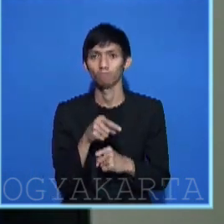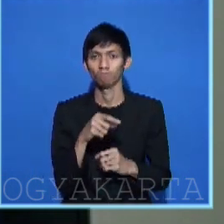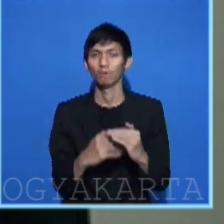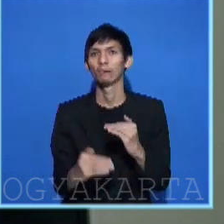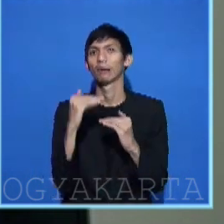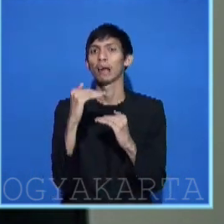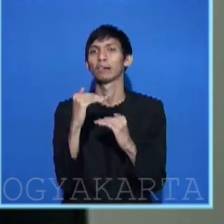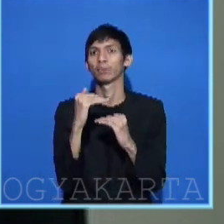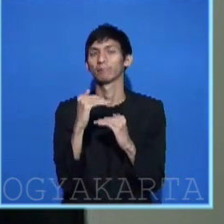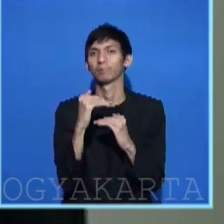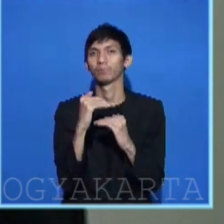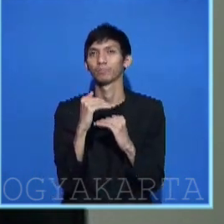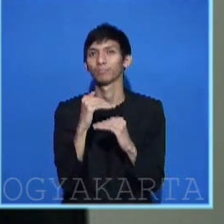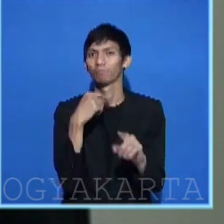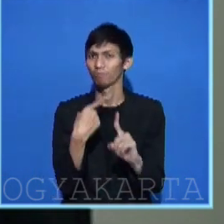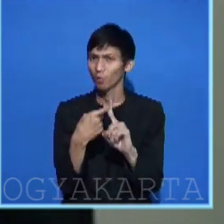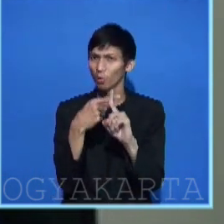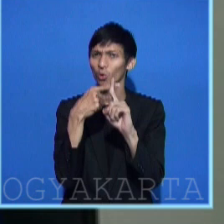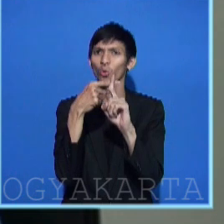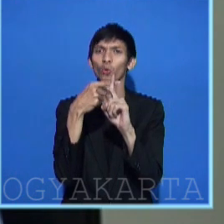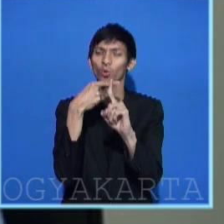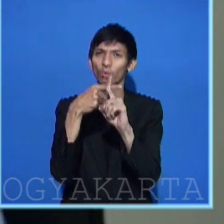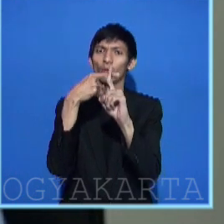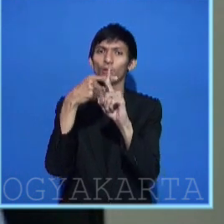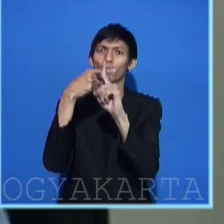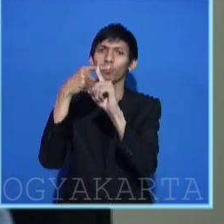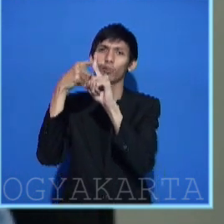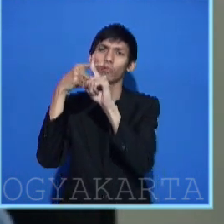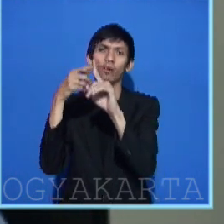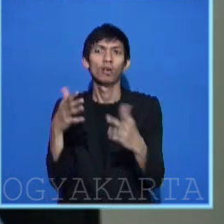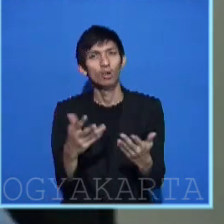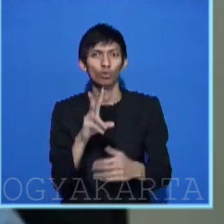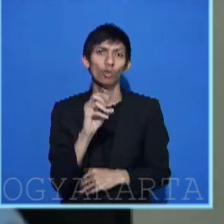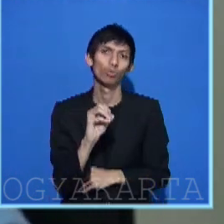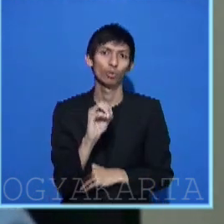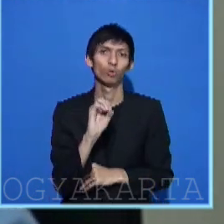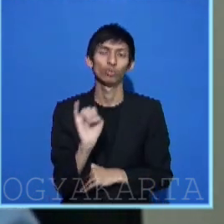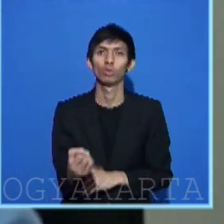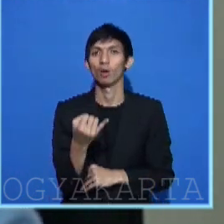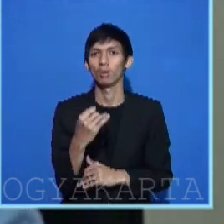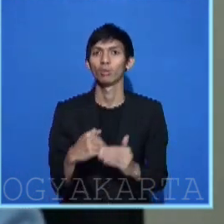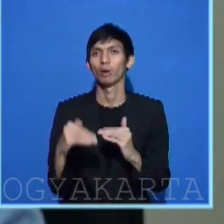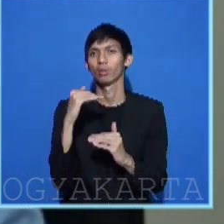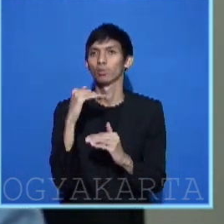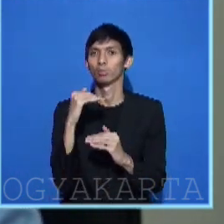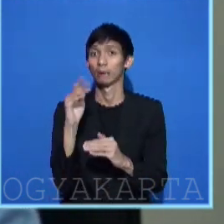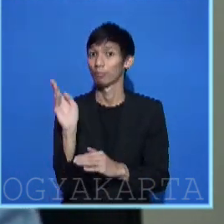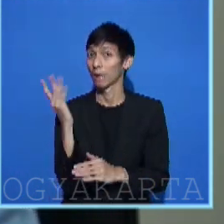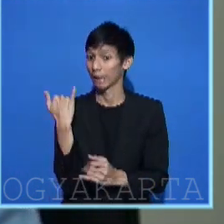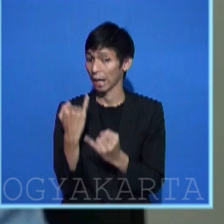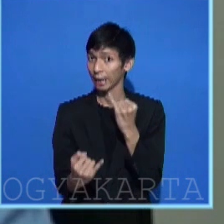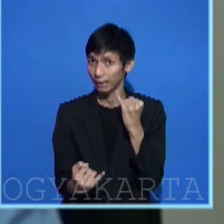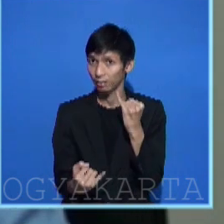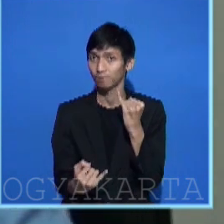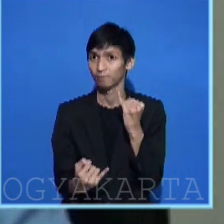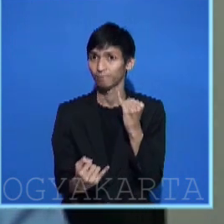malih tambah malih dados sekitar kali dosa yuto sak menika terakhir kalau ini menawi mboten